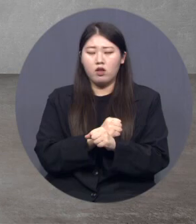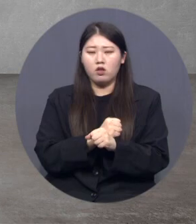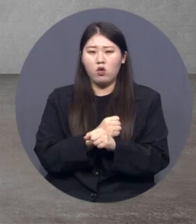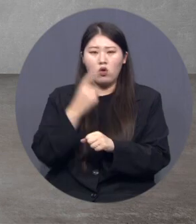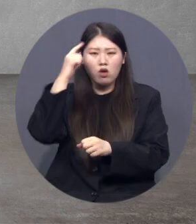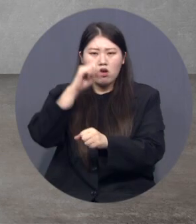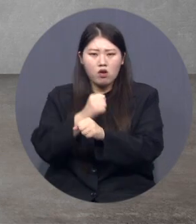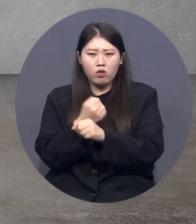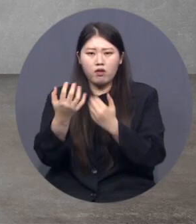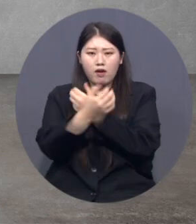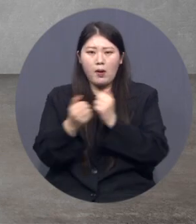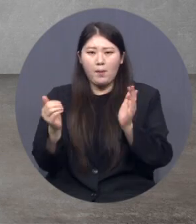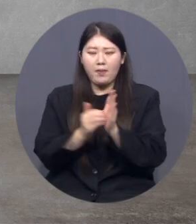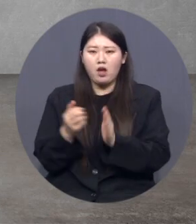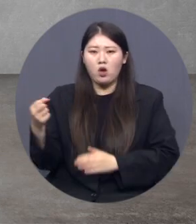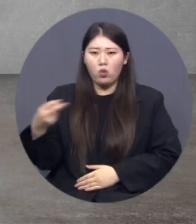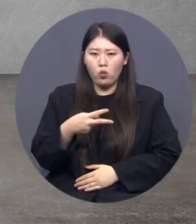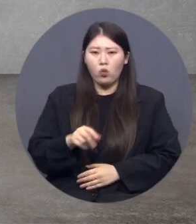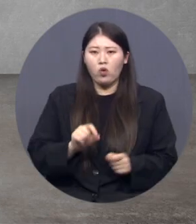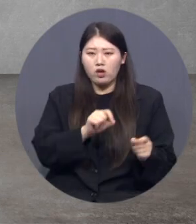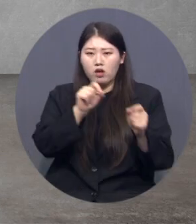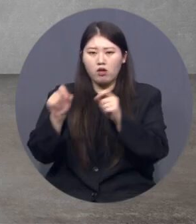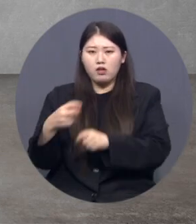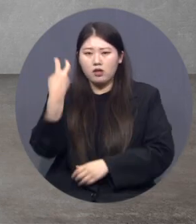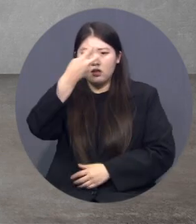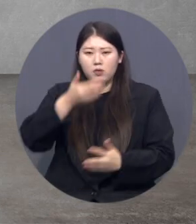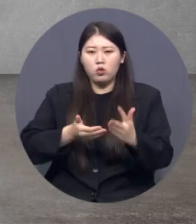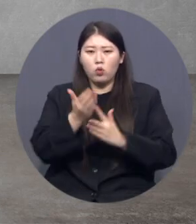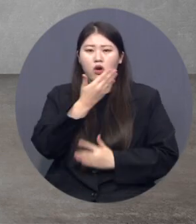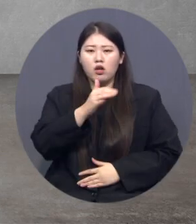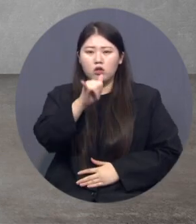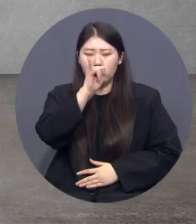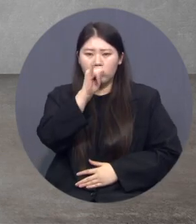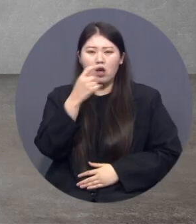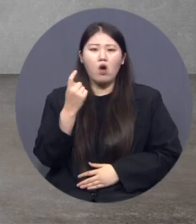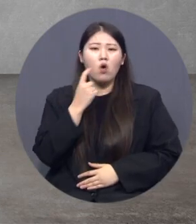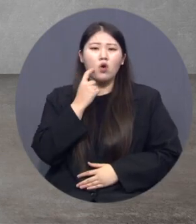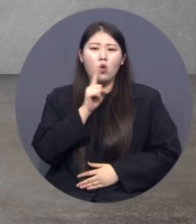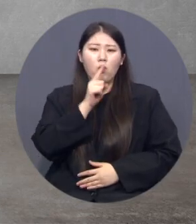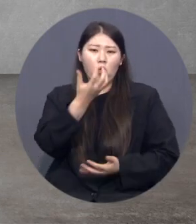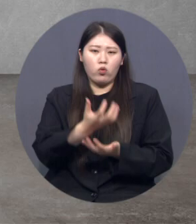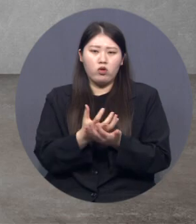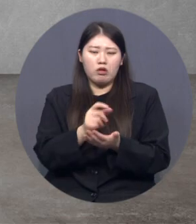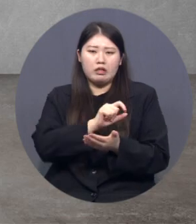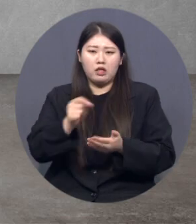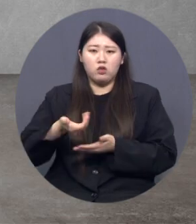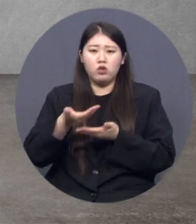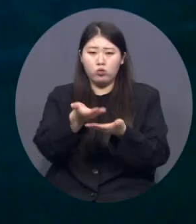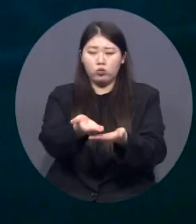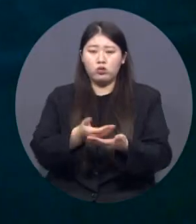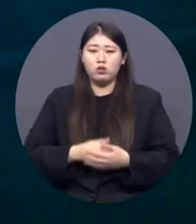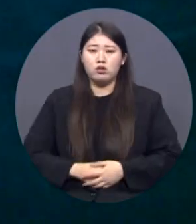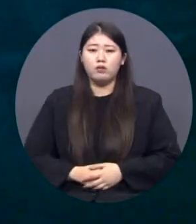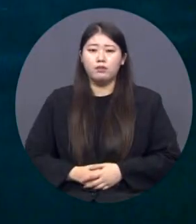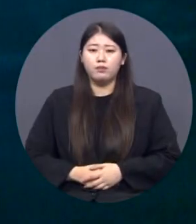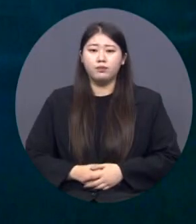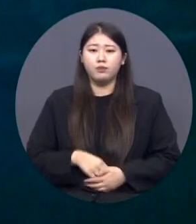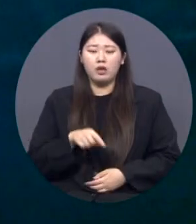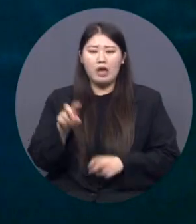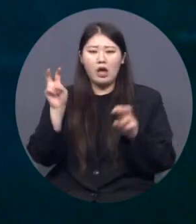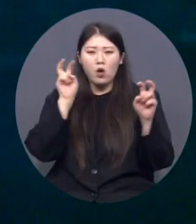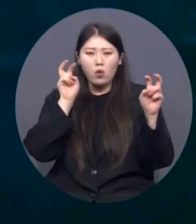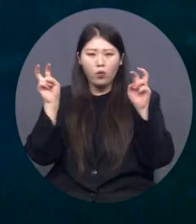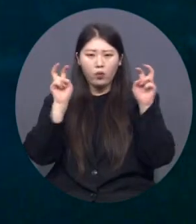체결했고 업체가 연장심의에 통과할 수 있도록 허위로 보고서를 작성해줬다고 보고 있습니다. 그 업체의